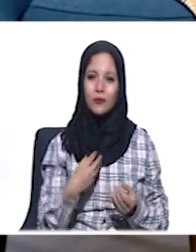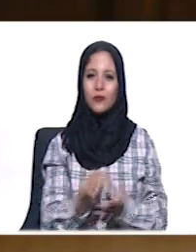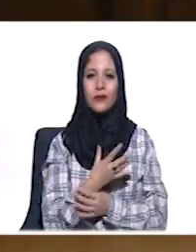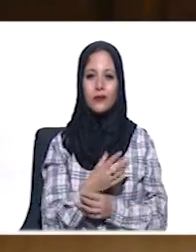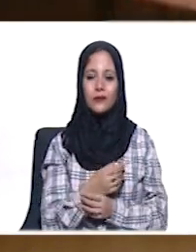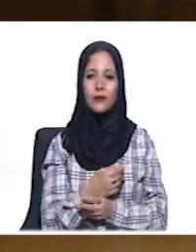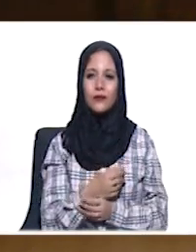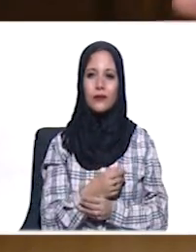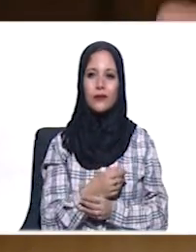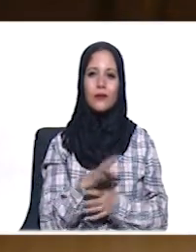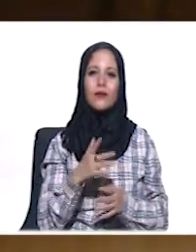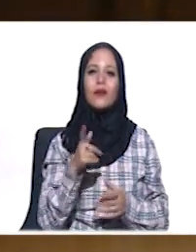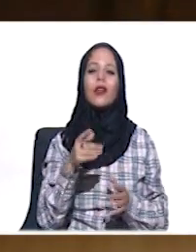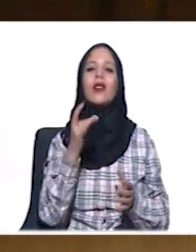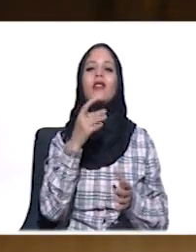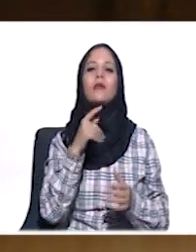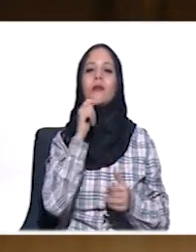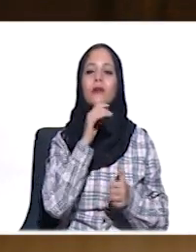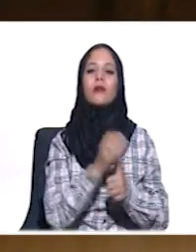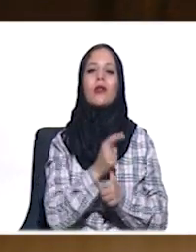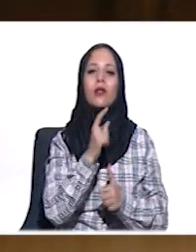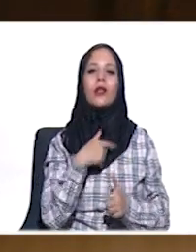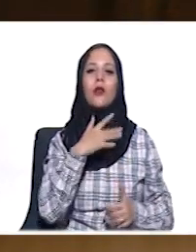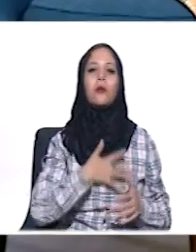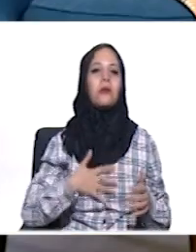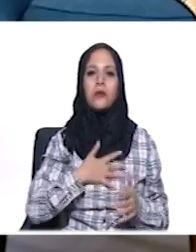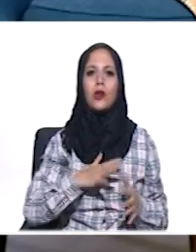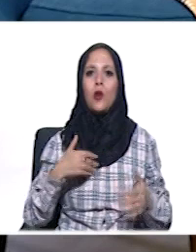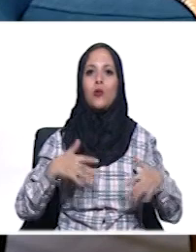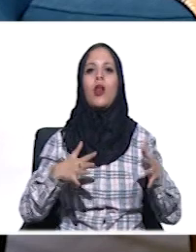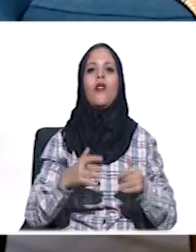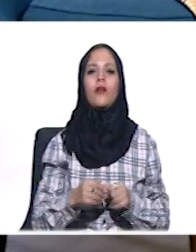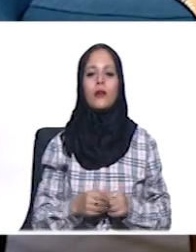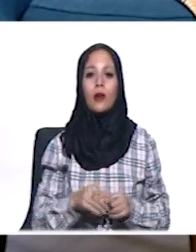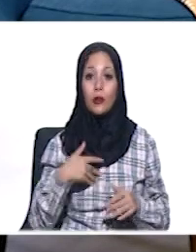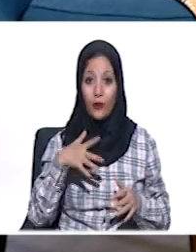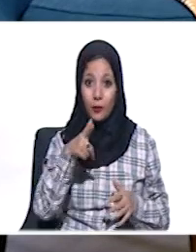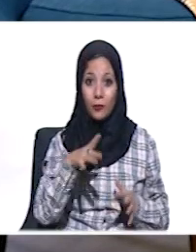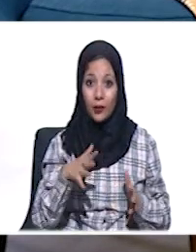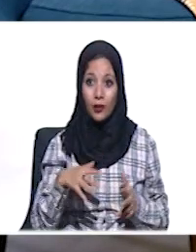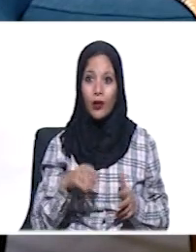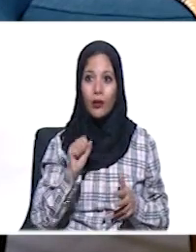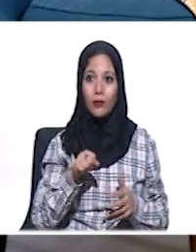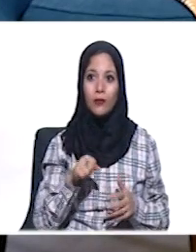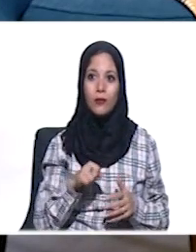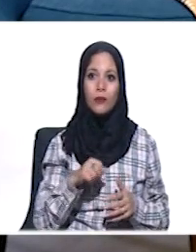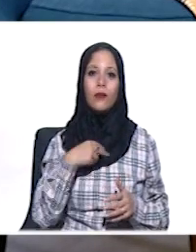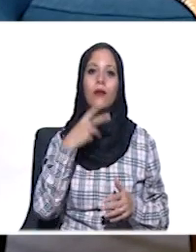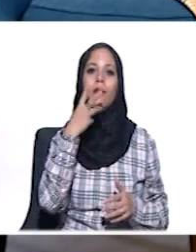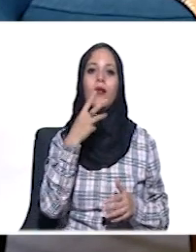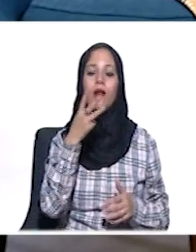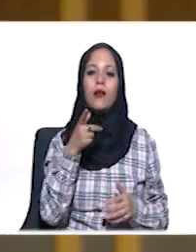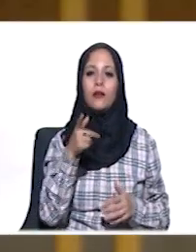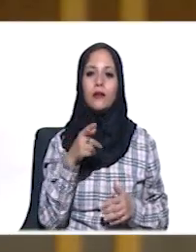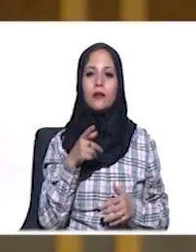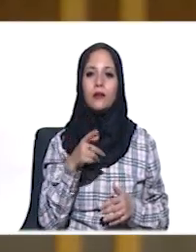راجعه عايزه. طب هي كانت شايله لان هي الزوجه الاولانيه، انت بقى كان مشاعرك ايه؟ خايفه طبعا، خايفه منها في نظرها او في نظر العامه